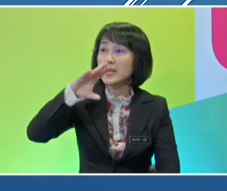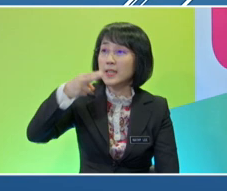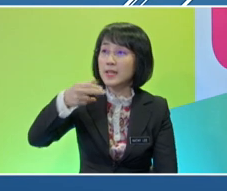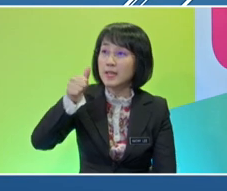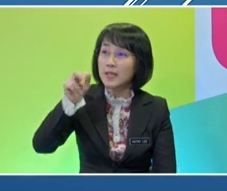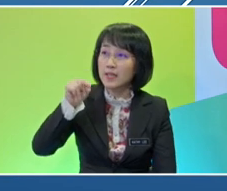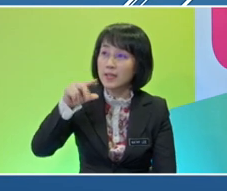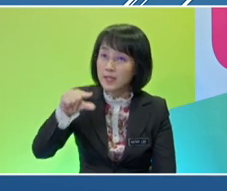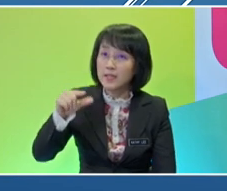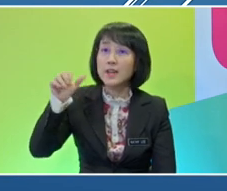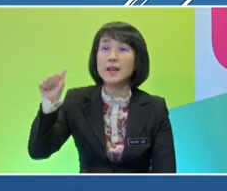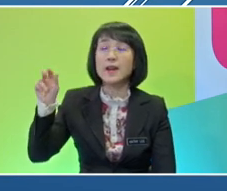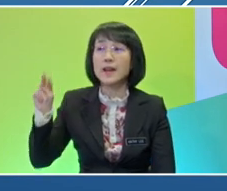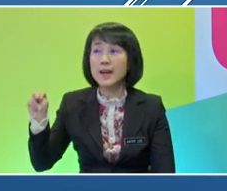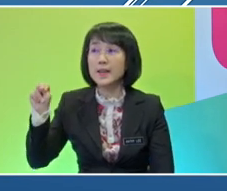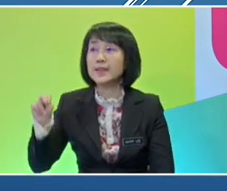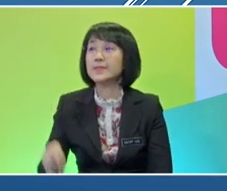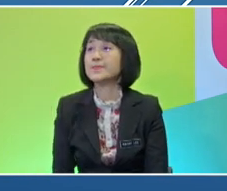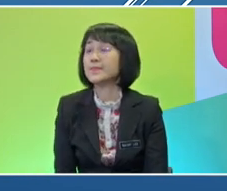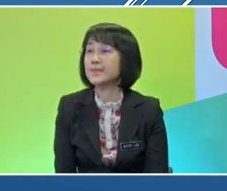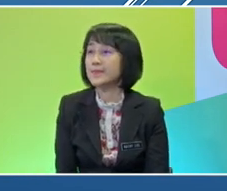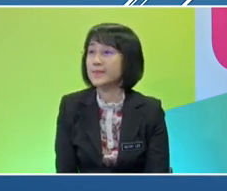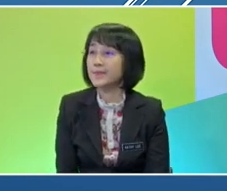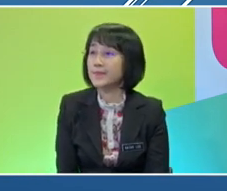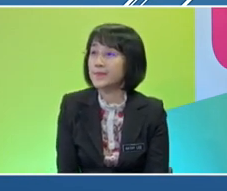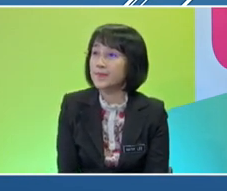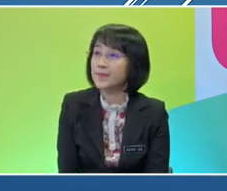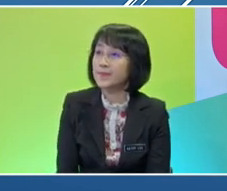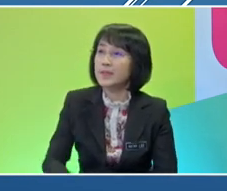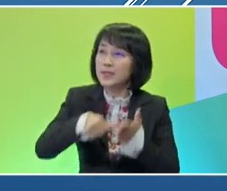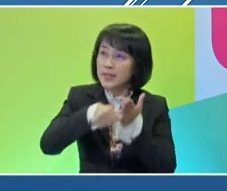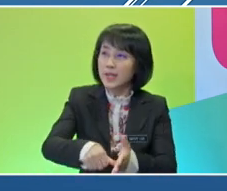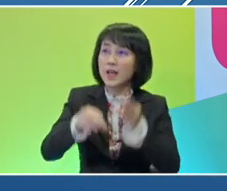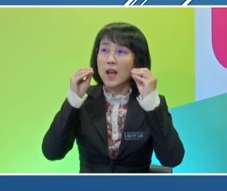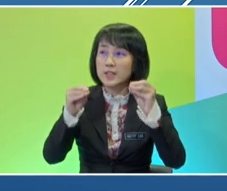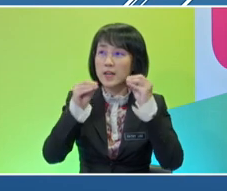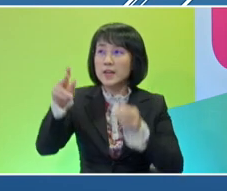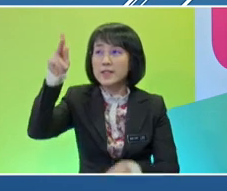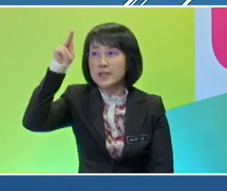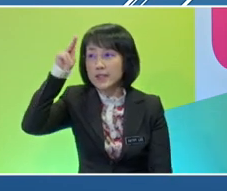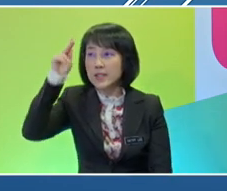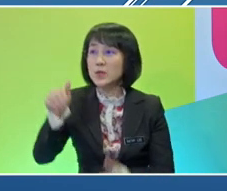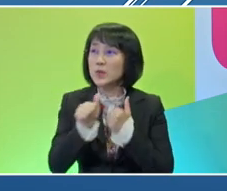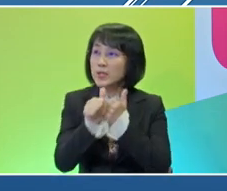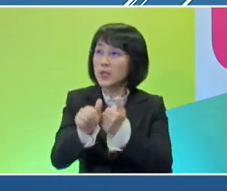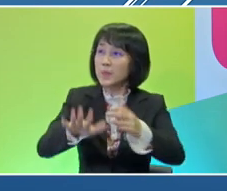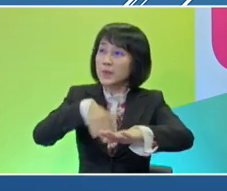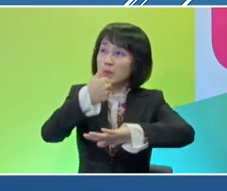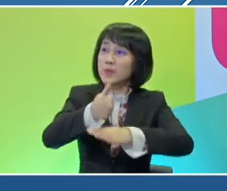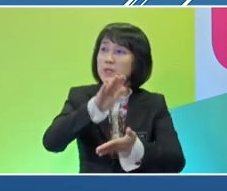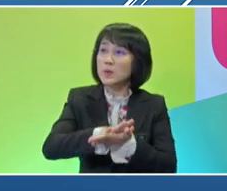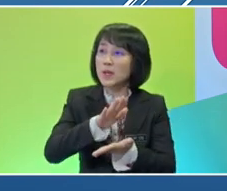bisa sekolah menengah gitu lah ini acara sekolah saya mengajar Sekolah Menengah eee menekankan kepada ajaran confusianisme yang diikuti dengan